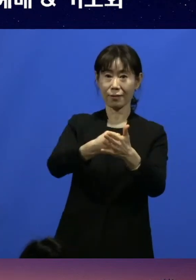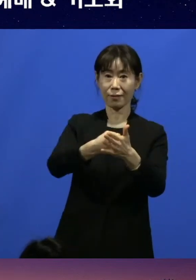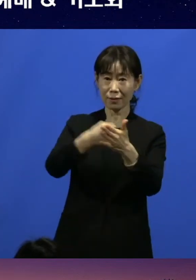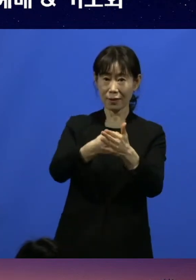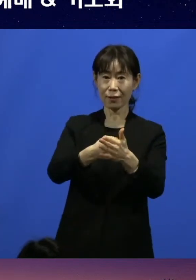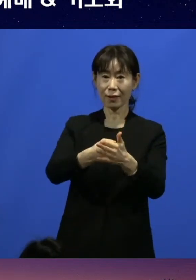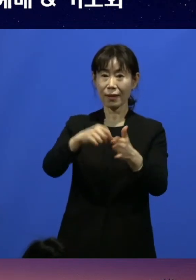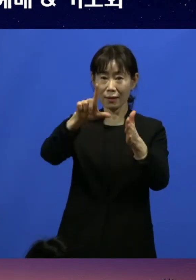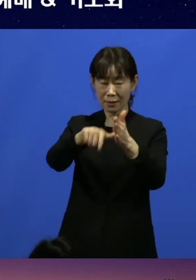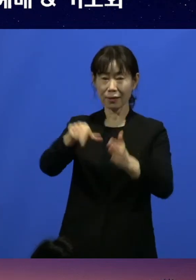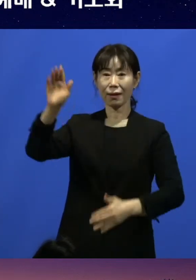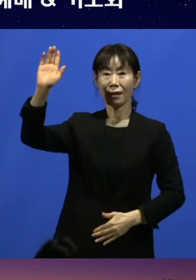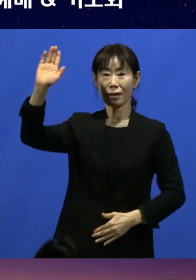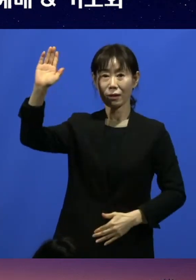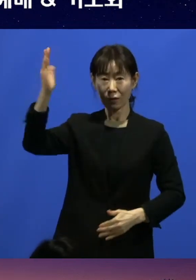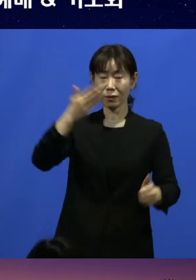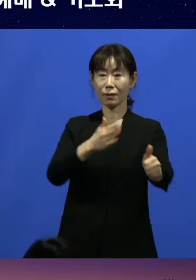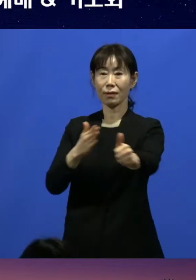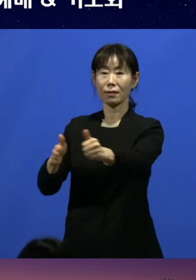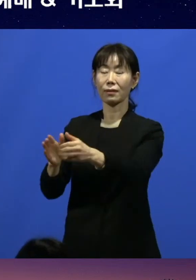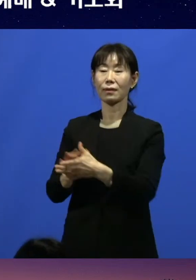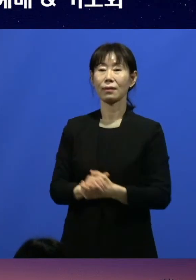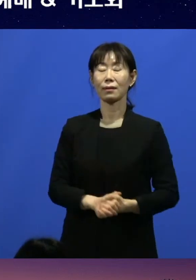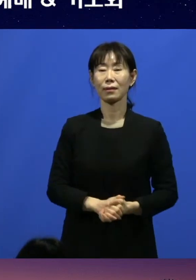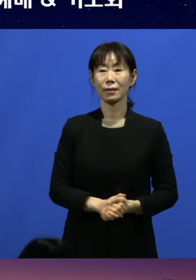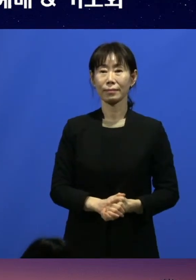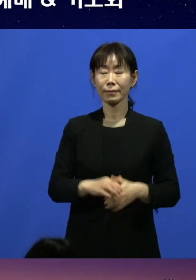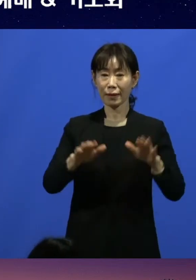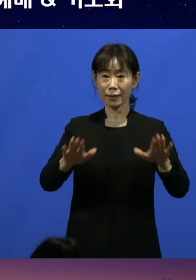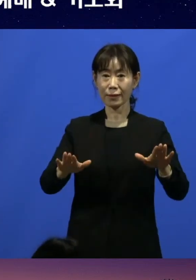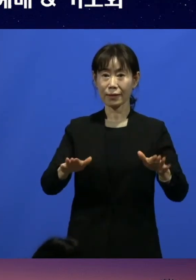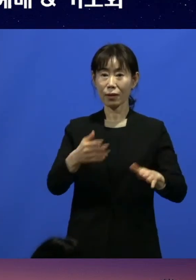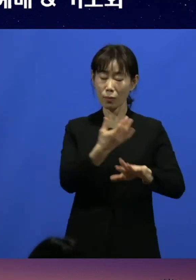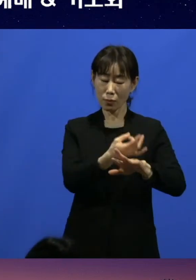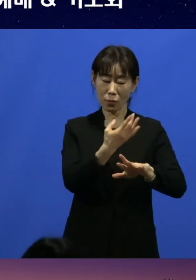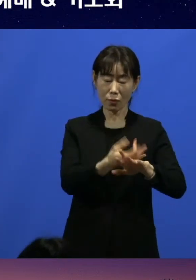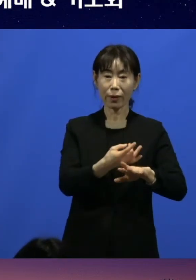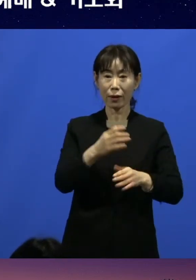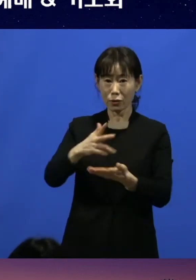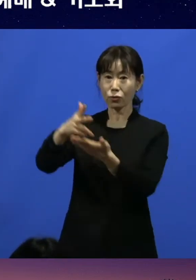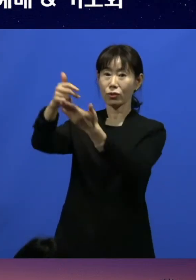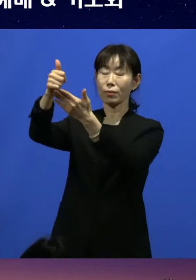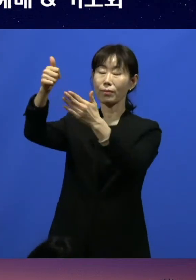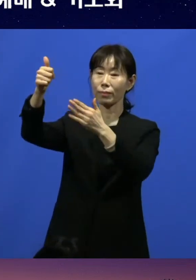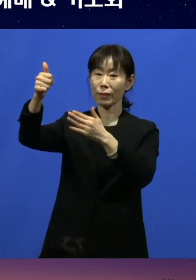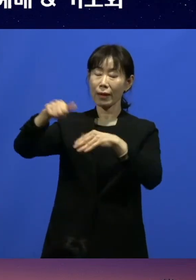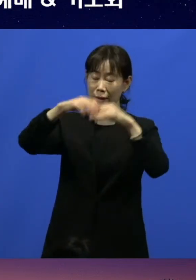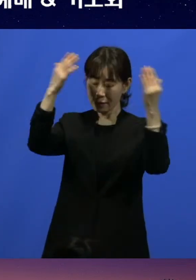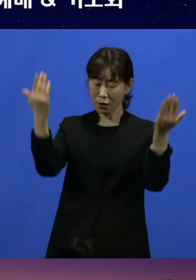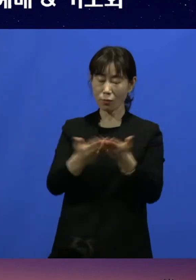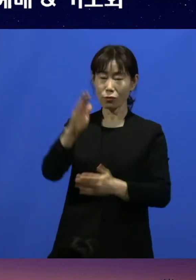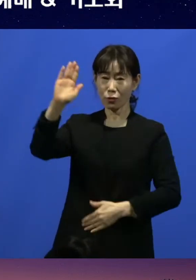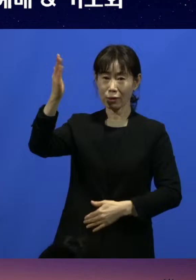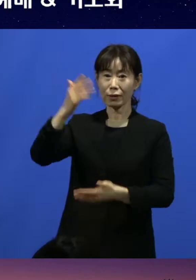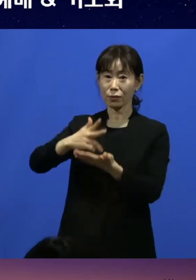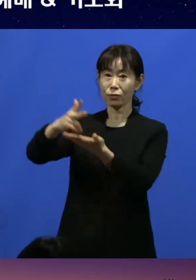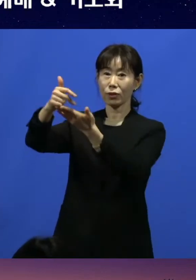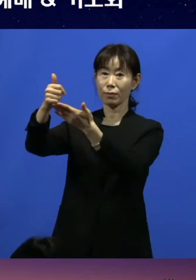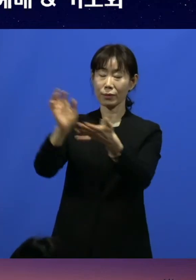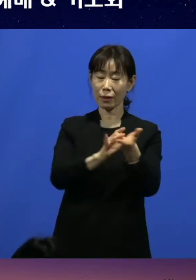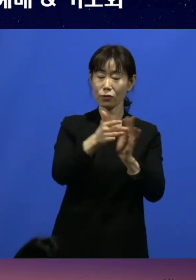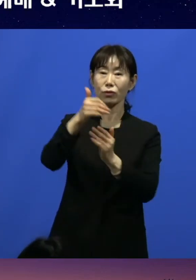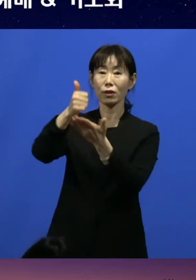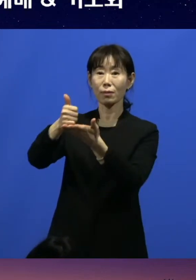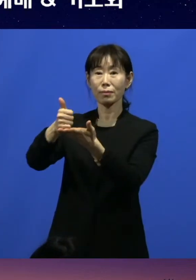결단하는 이 밤이 되기를 바랍니다. 주님, 나의 보배이십니다. 나의 전부이십니다. 나는 예수로